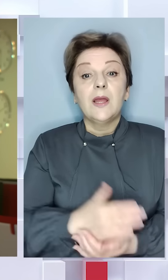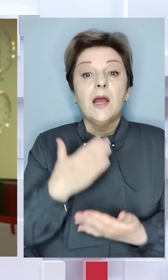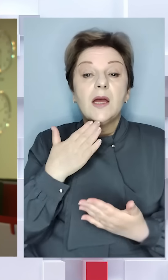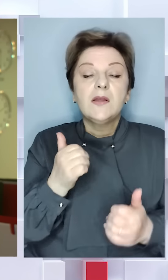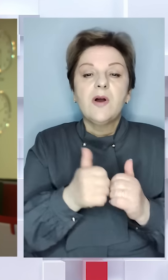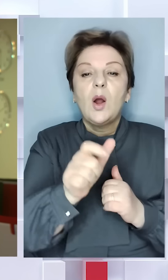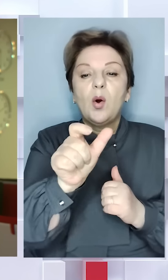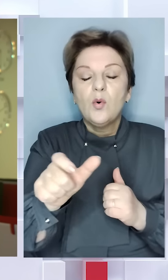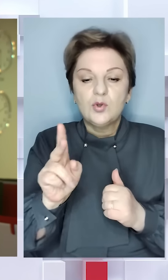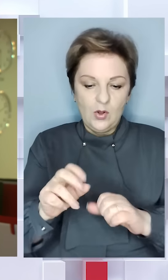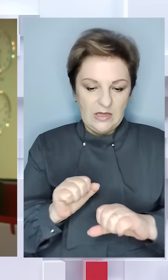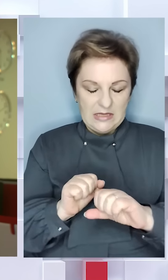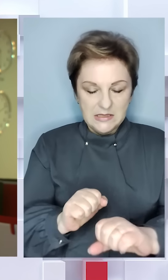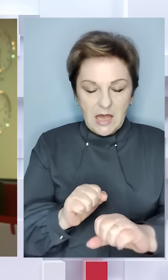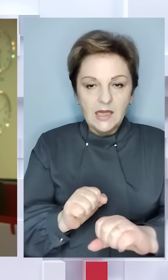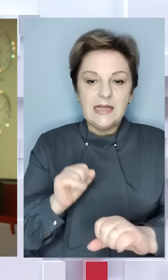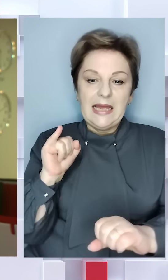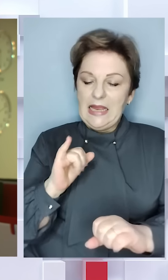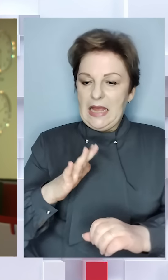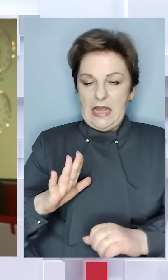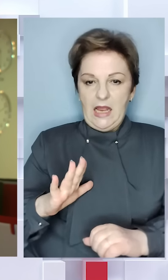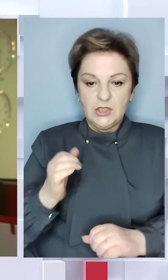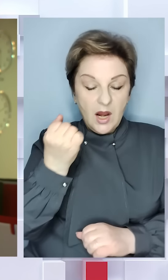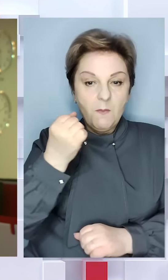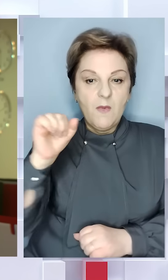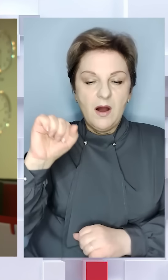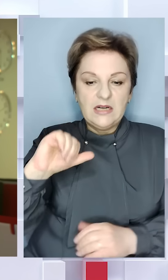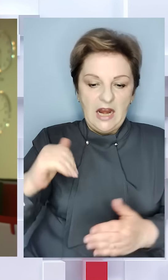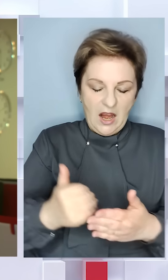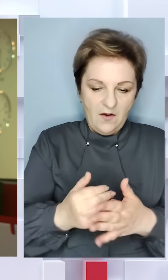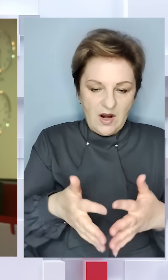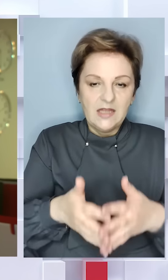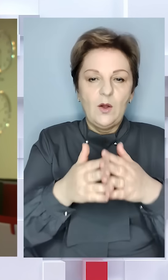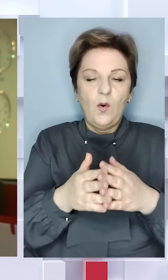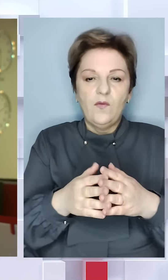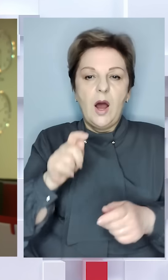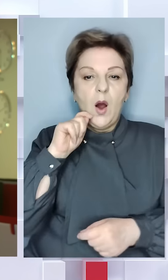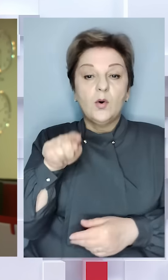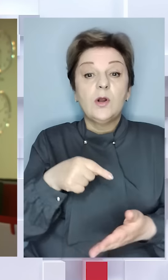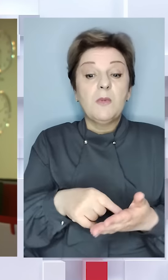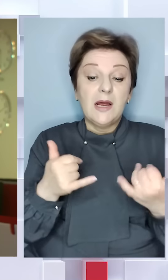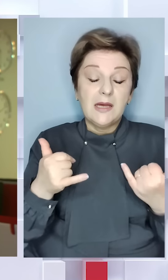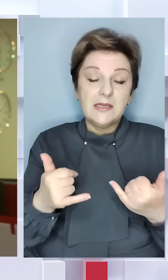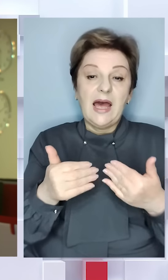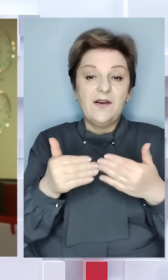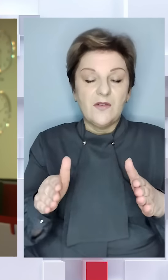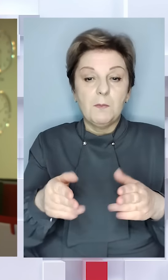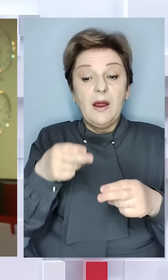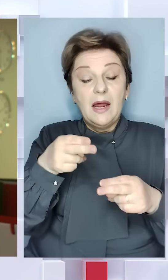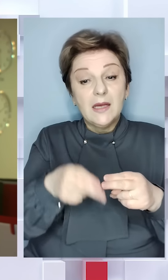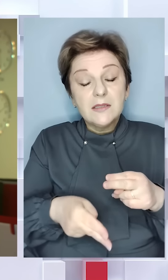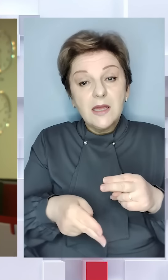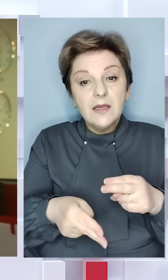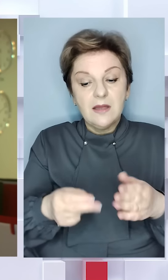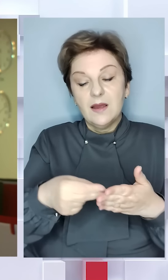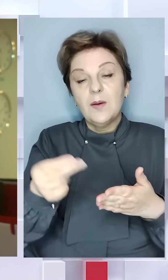Дякуємо кожному, хто захищає і, не чекаючи перемоги, відновлює українські міста. На цьому ефір ТСН я